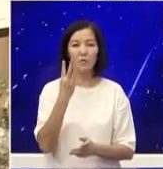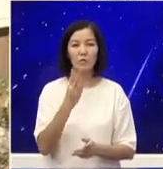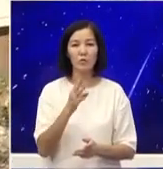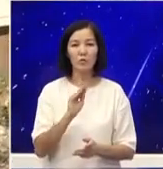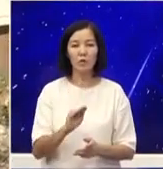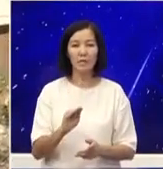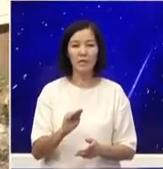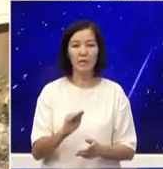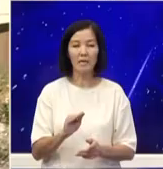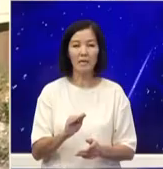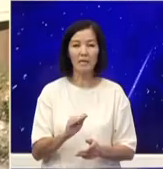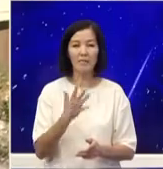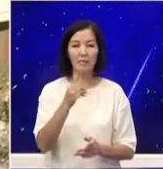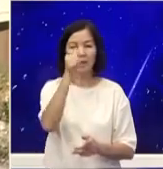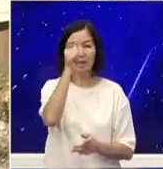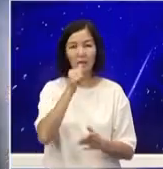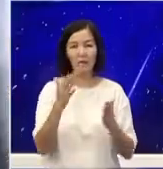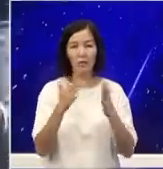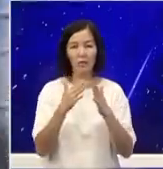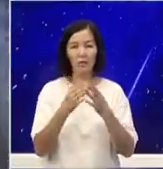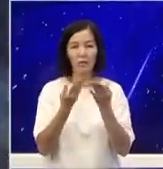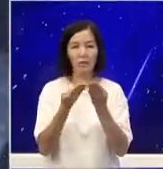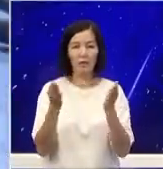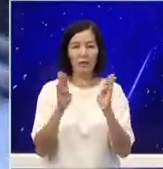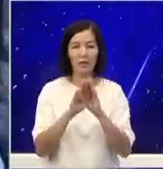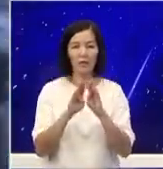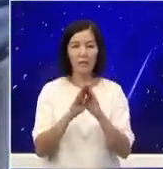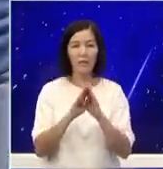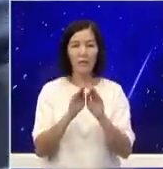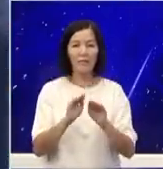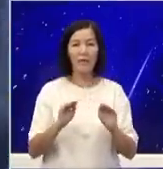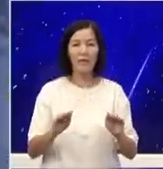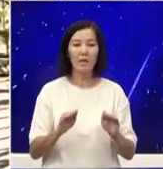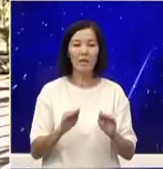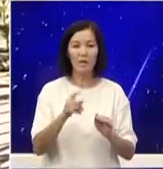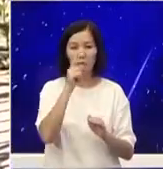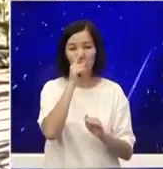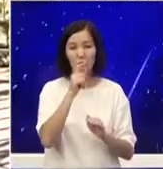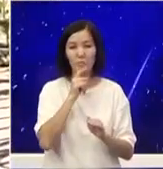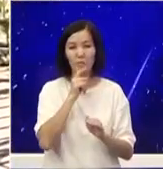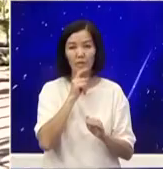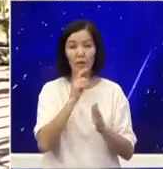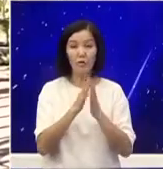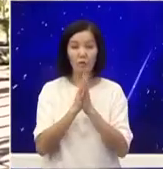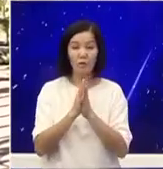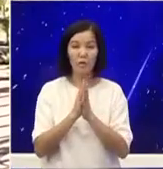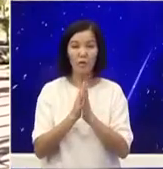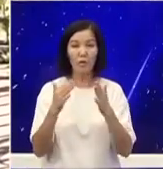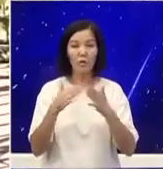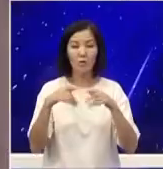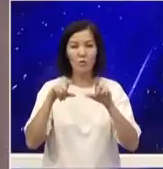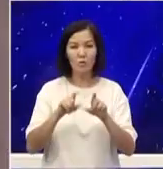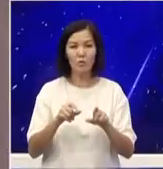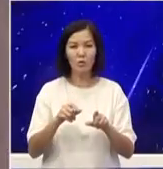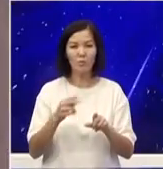бақшаға бармапты. Себеп түсінікті, карантин. Бірақ оны бала оғама, күнде қиғылық салып бала бақшаға апаруды сұрайтын. Үйде отырып әбден